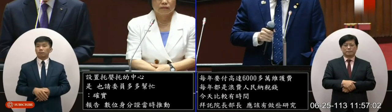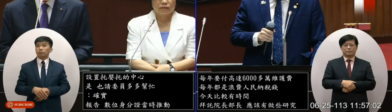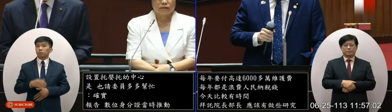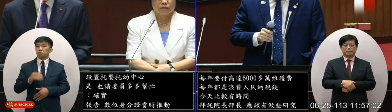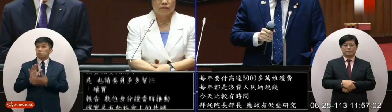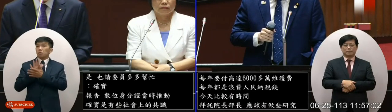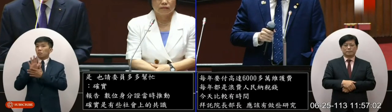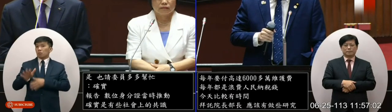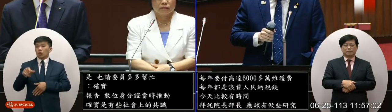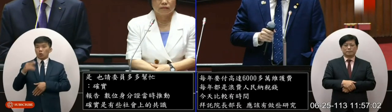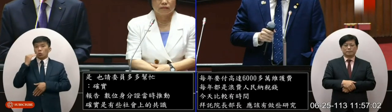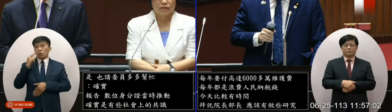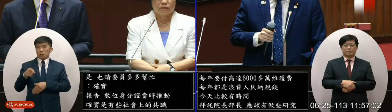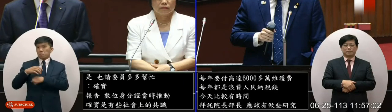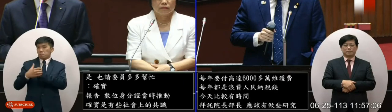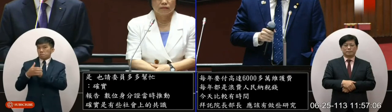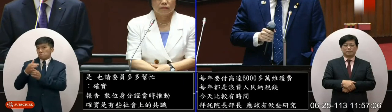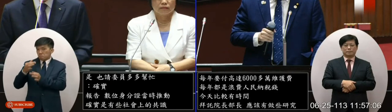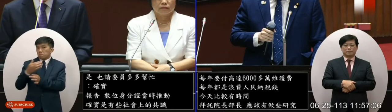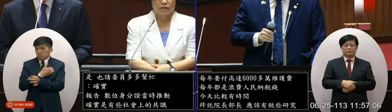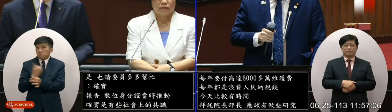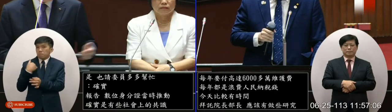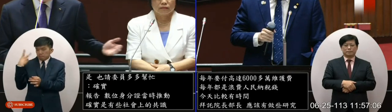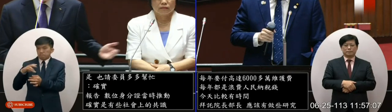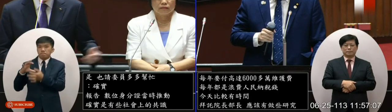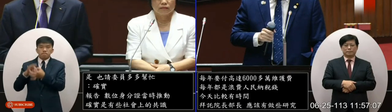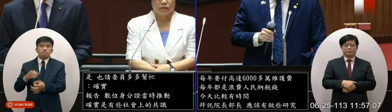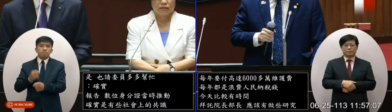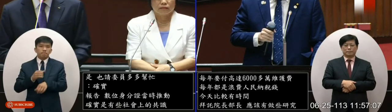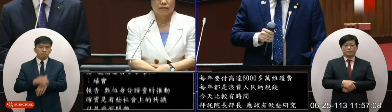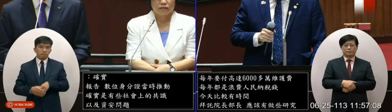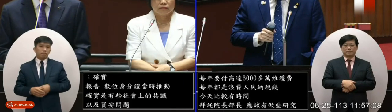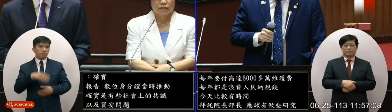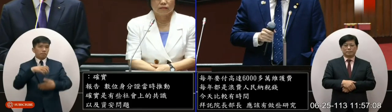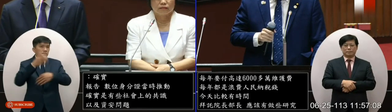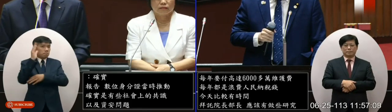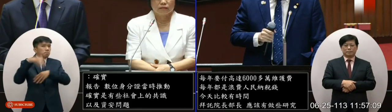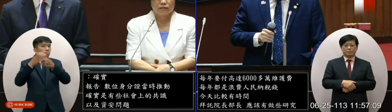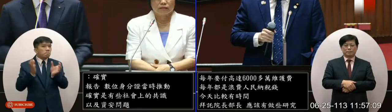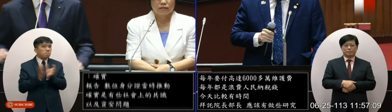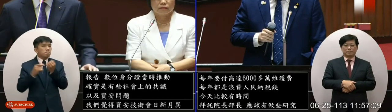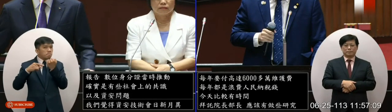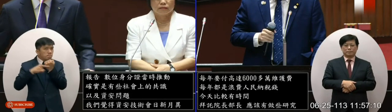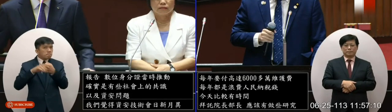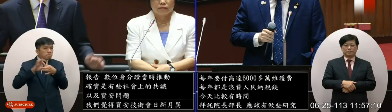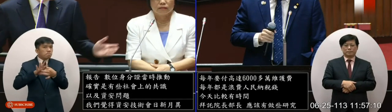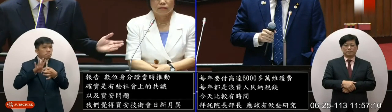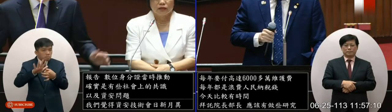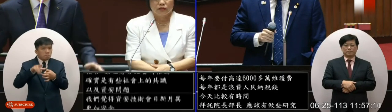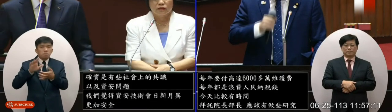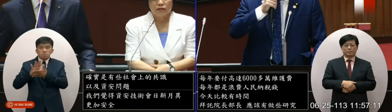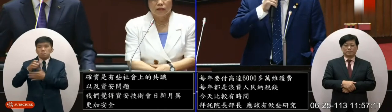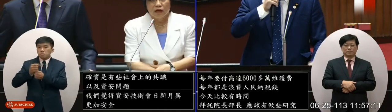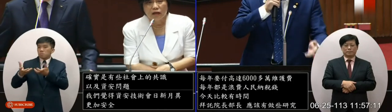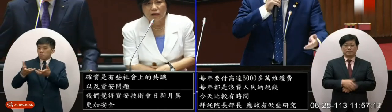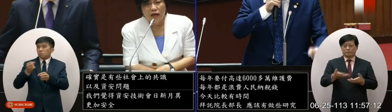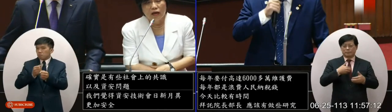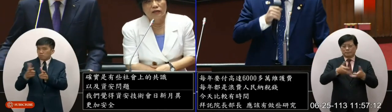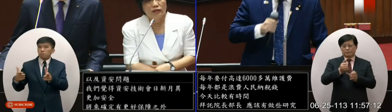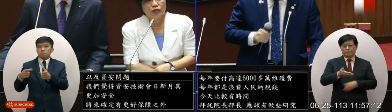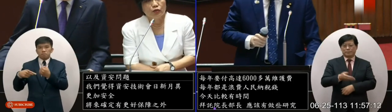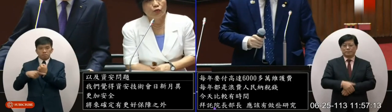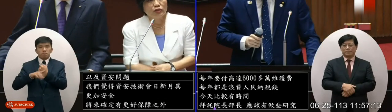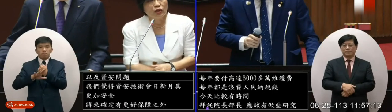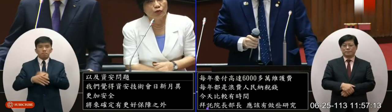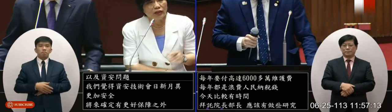地方有更好的保障之外，我们就持续的进行。那内政部也一直在研究如何就后续的工作再做进行。请内政部说。 好，麻烦部长。